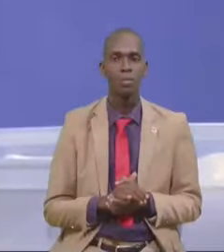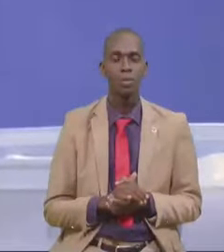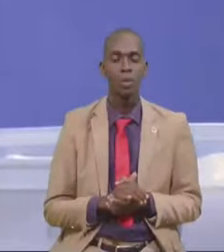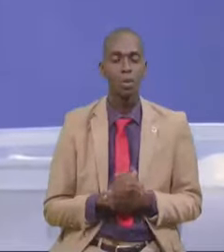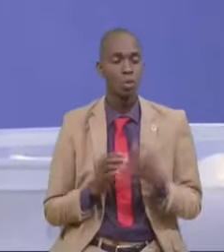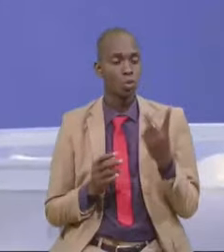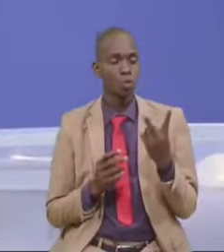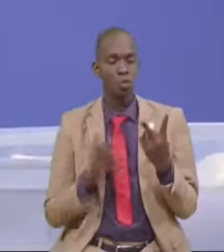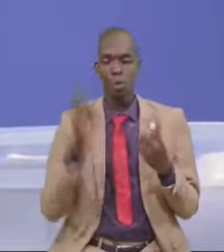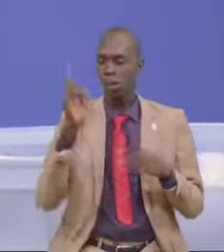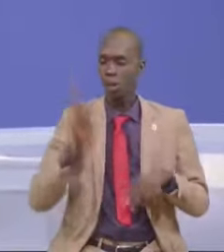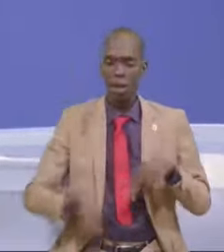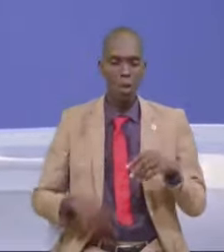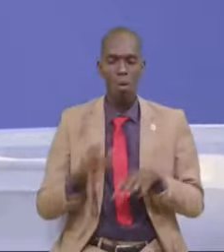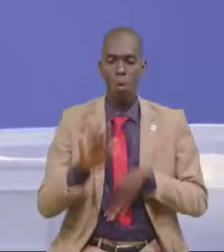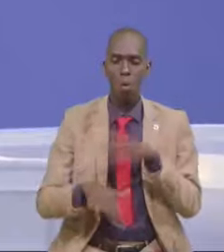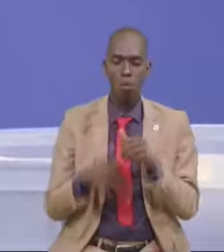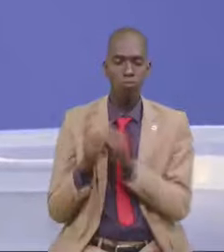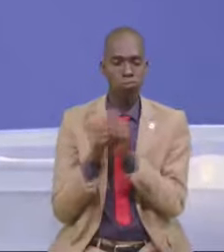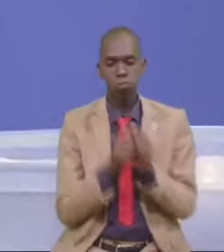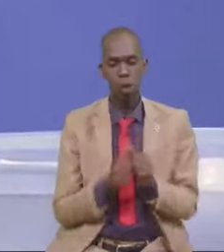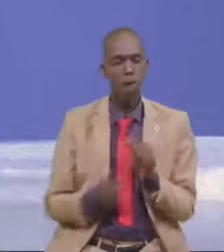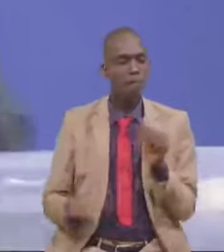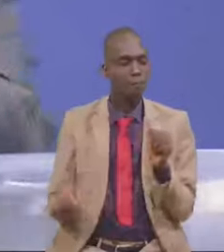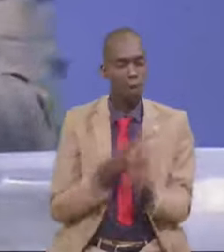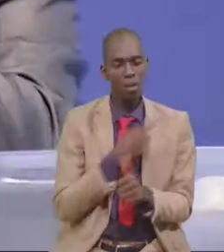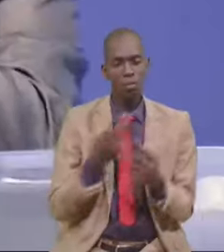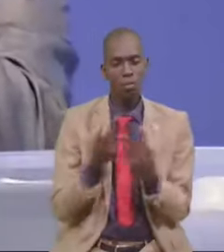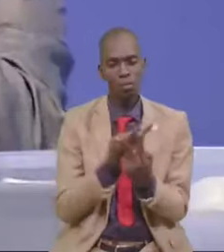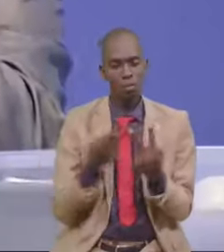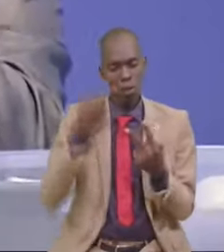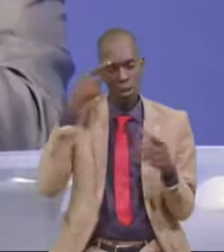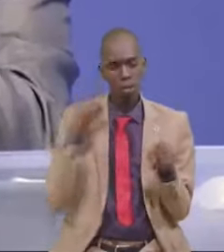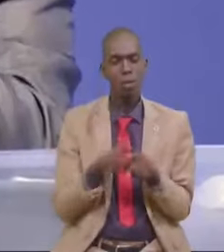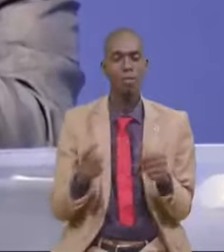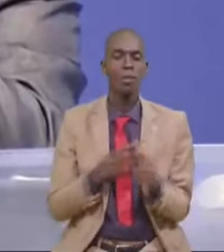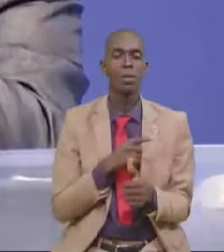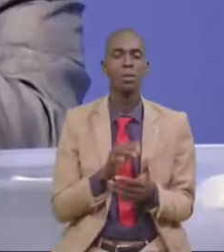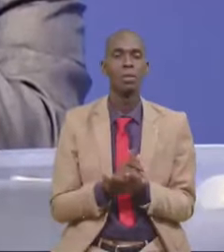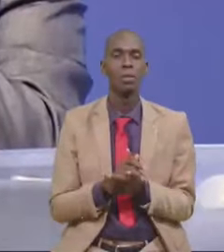Deux ne peuvent marcher ensemble s'ils ne sont ensemble. Il est de la vérité.